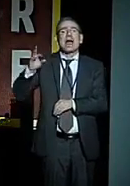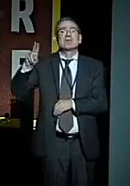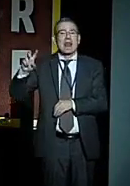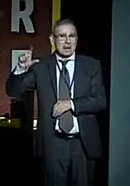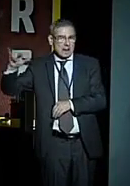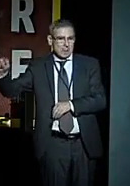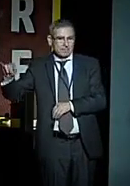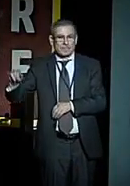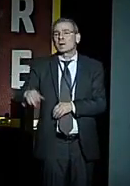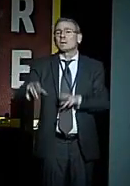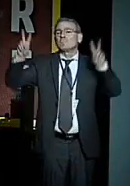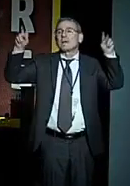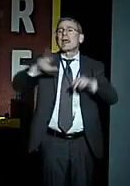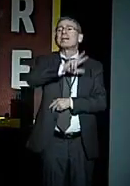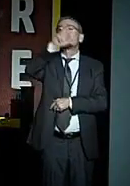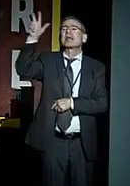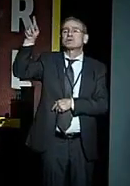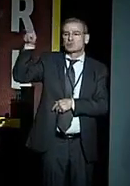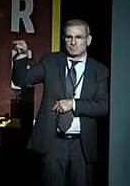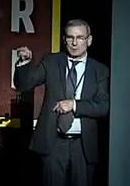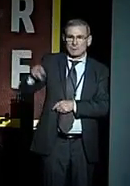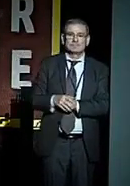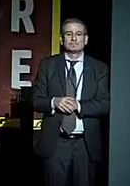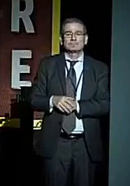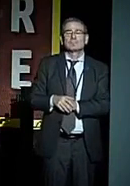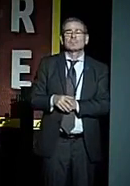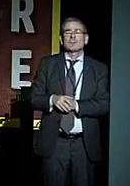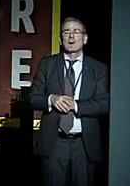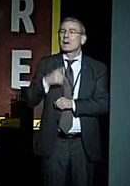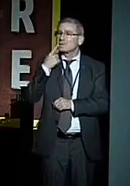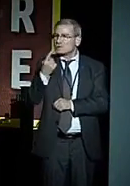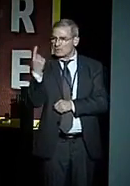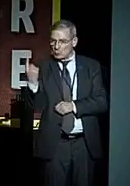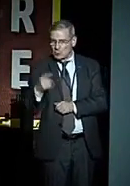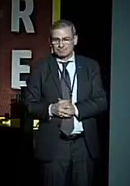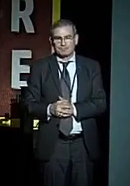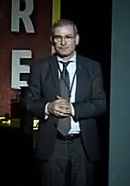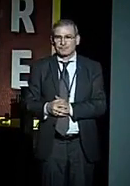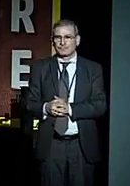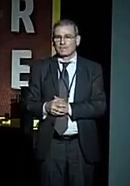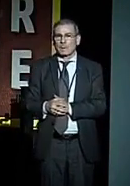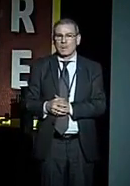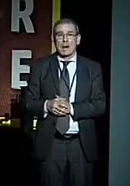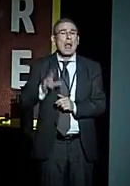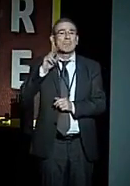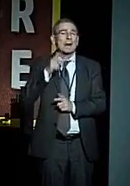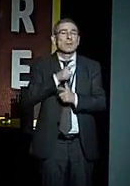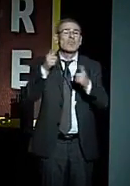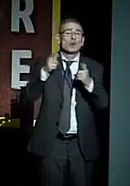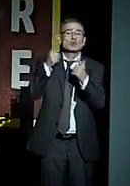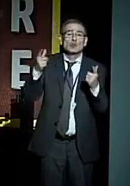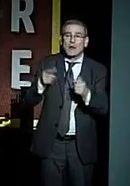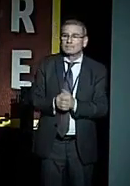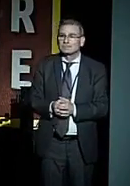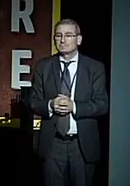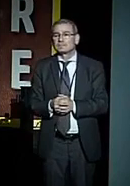del Principe, che è il 25°, diceva una cosa a proposito della fortuna. Descriveva la fortuna come